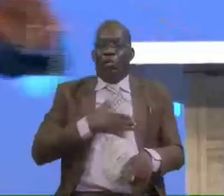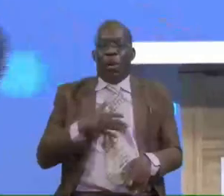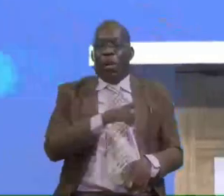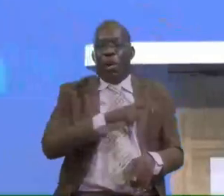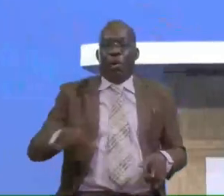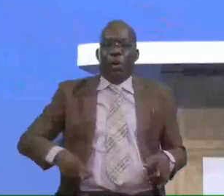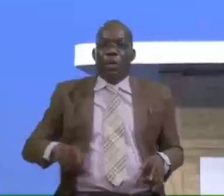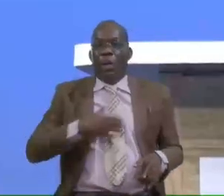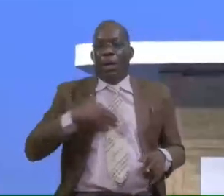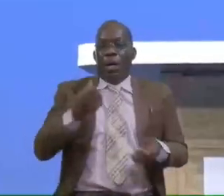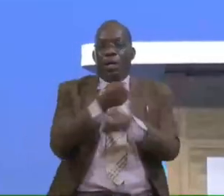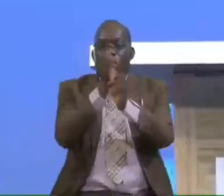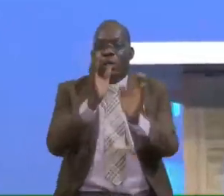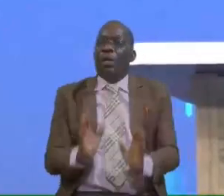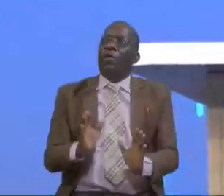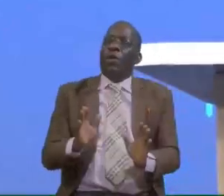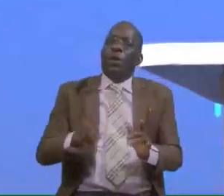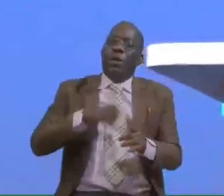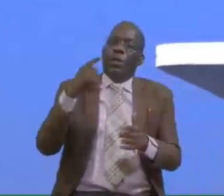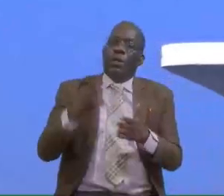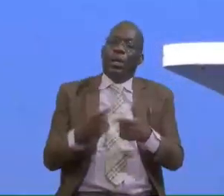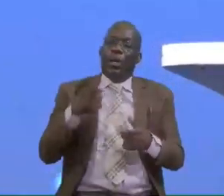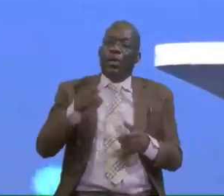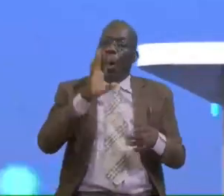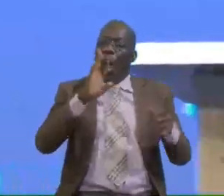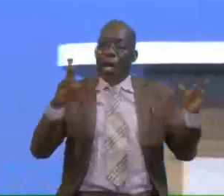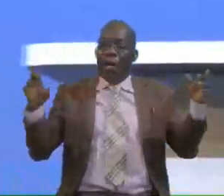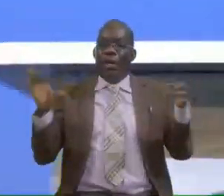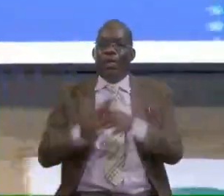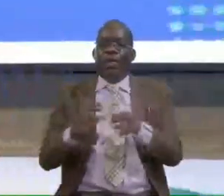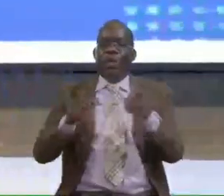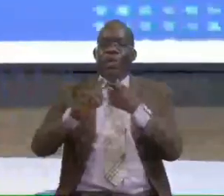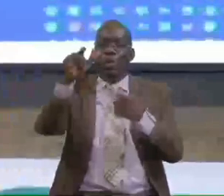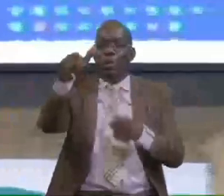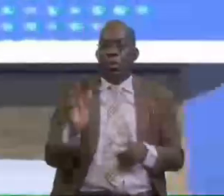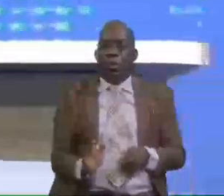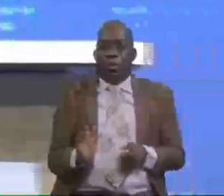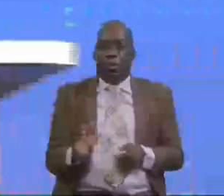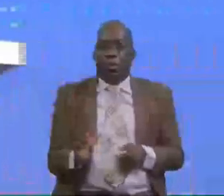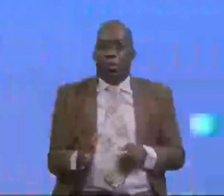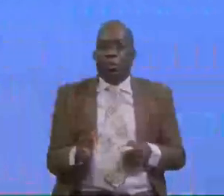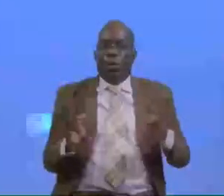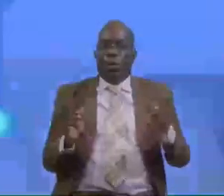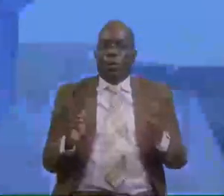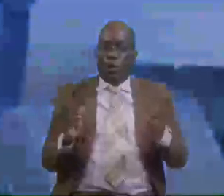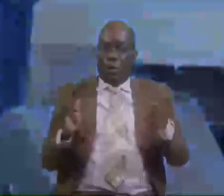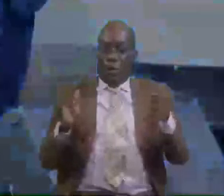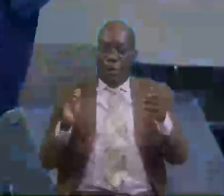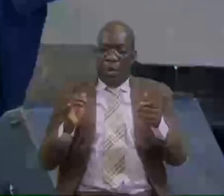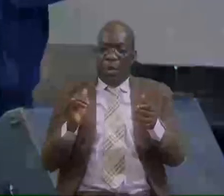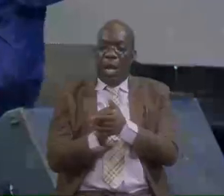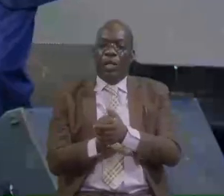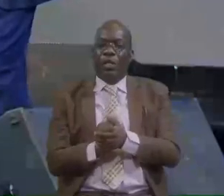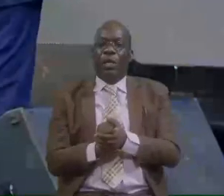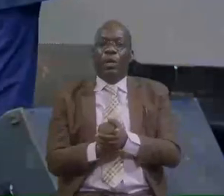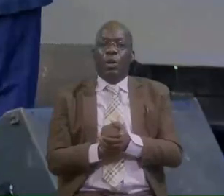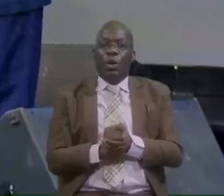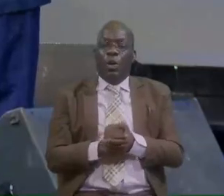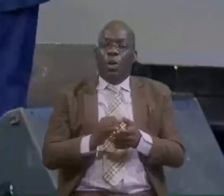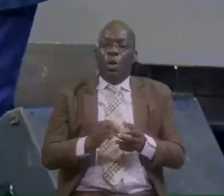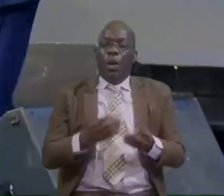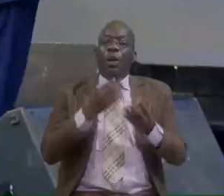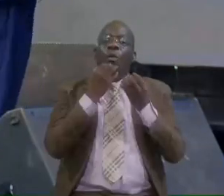et Sauveur. Alors tu es réconcilié à Dieu et il y a cette imputation